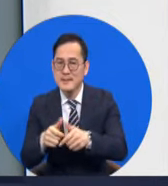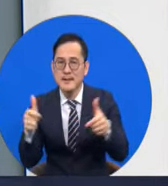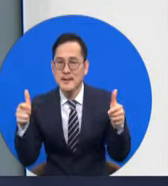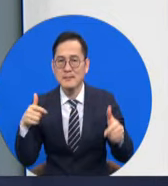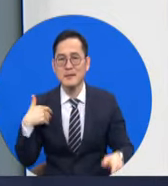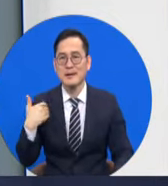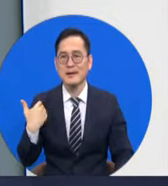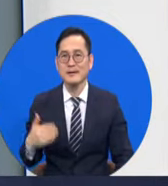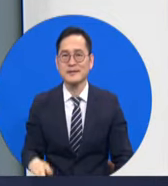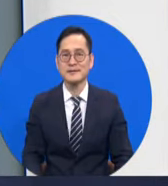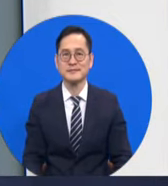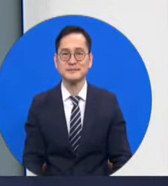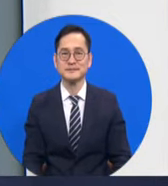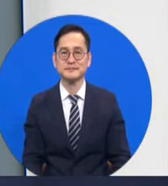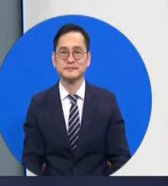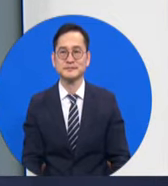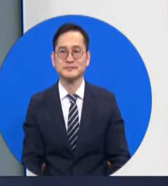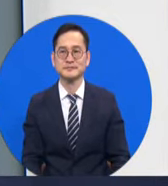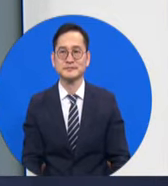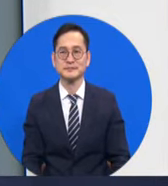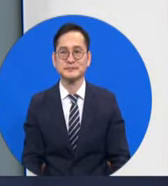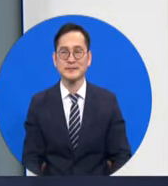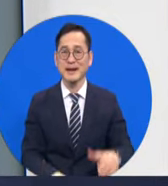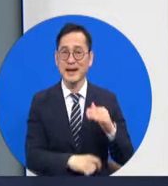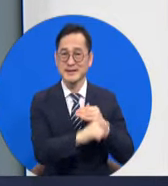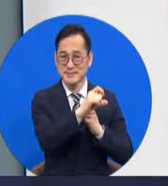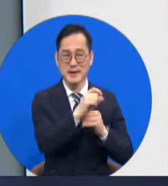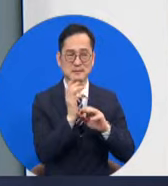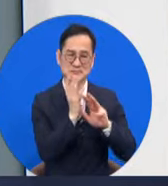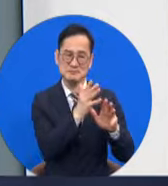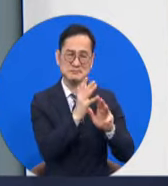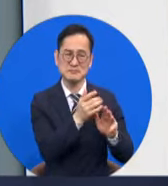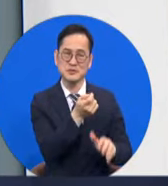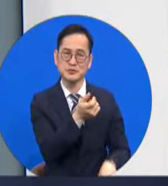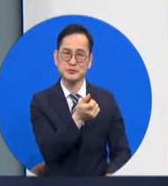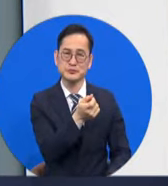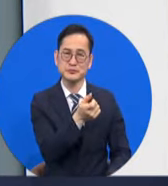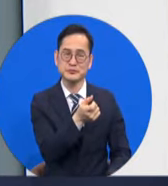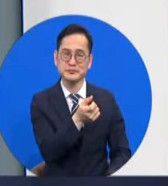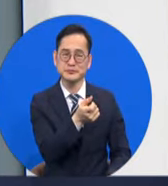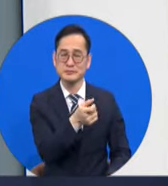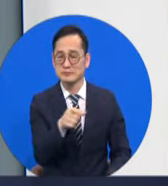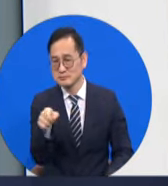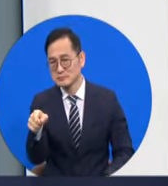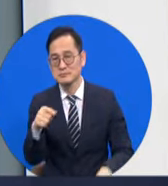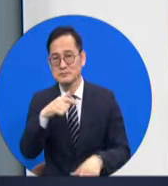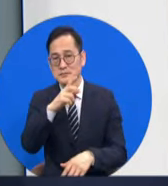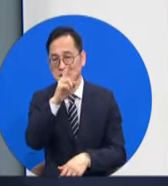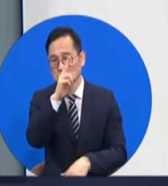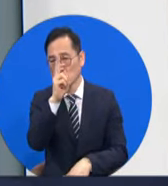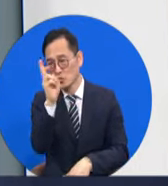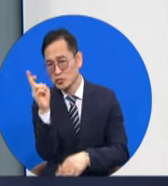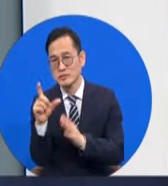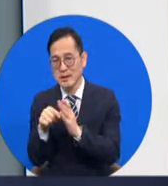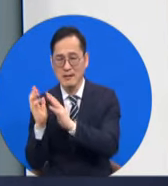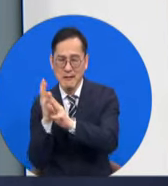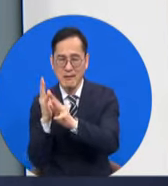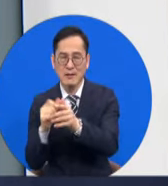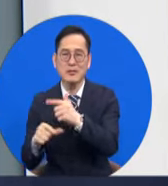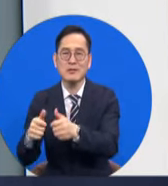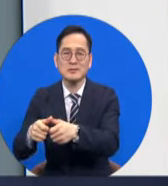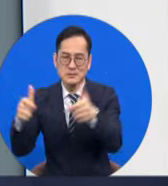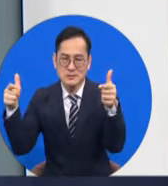돌고 하면 그러면은 아무래도 아침보다는 저녁 그 시간이 갈수록 투표율이 올라가긴 할 것 같은데